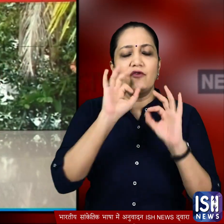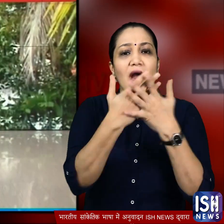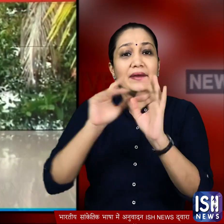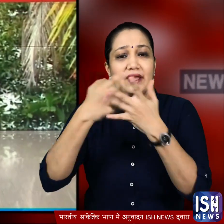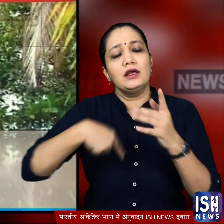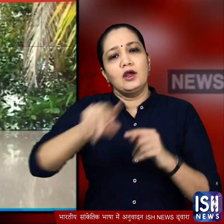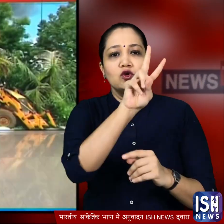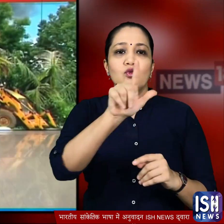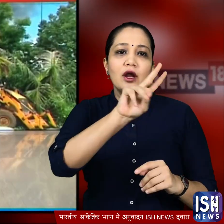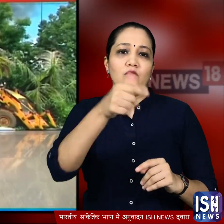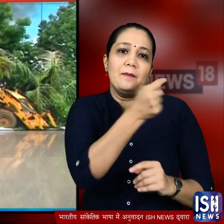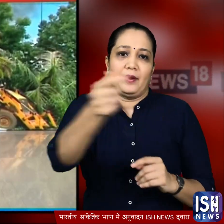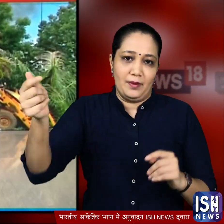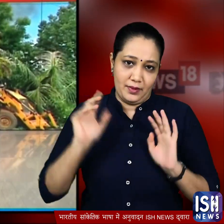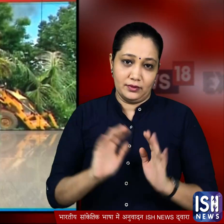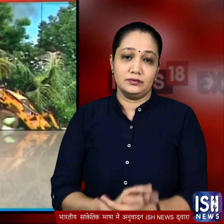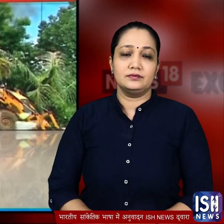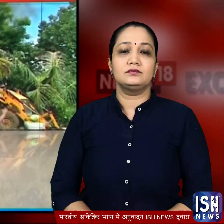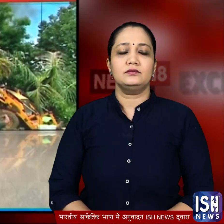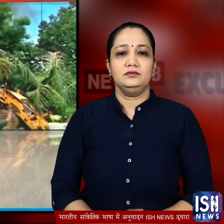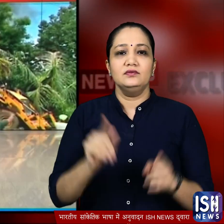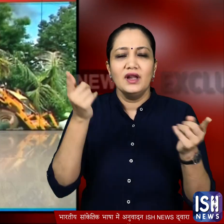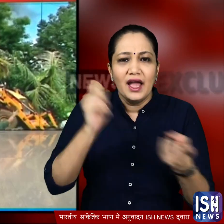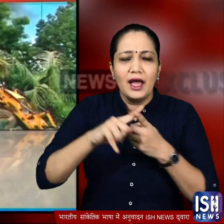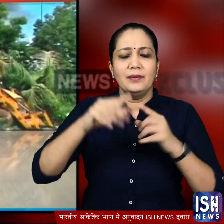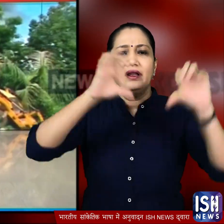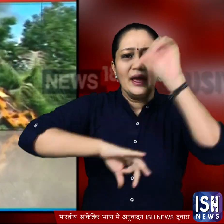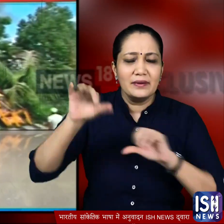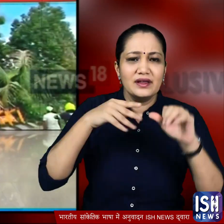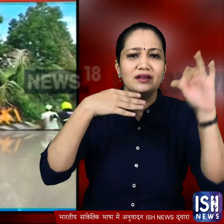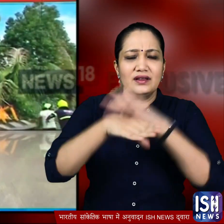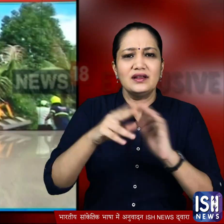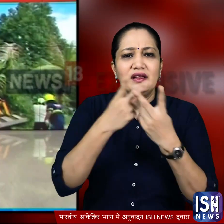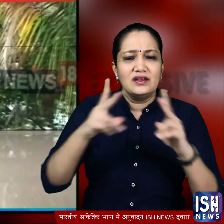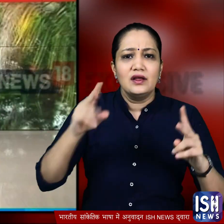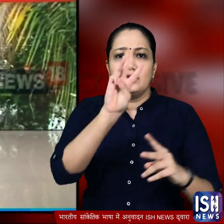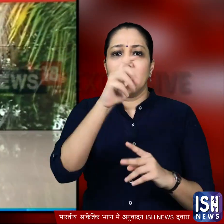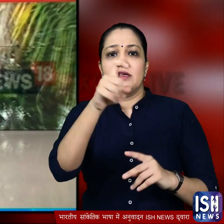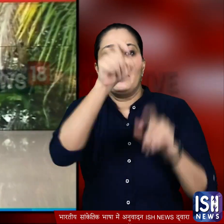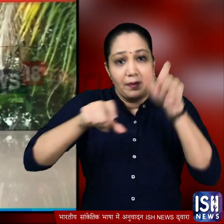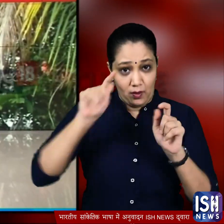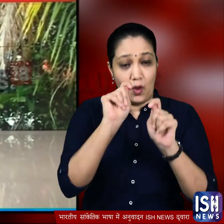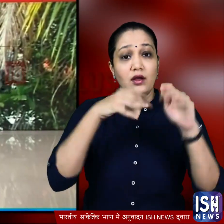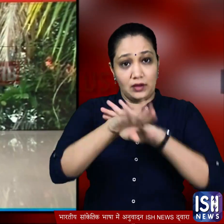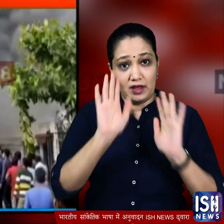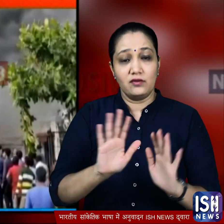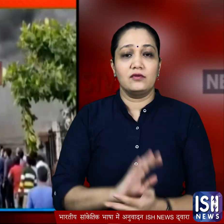को 2-2 लाख रुपए की मदद देने का ऐलान किया। बताया गया कि हादसे के वक्त फैक्ट्री के अंदर 37 लोग काम कर रहे